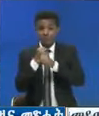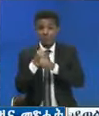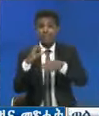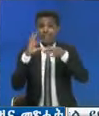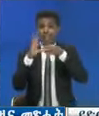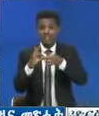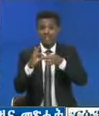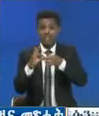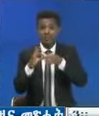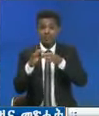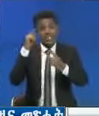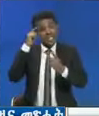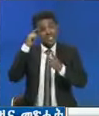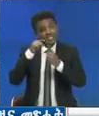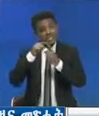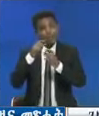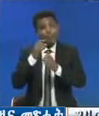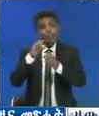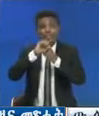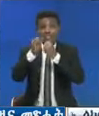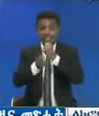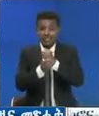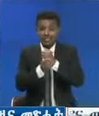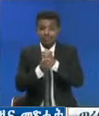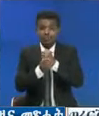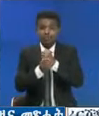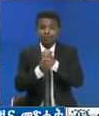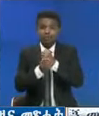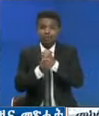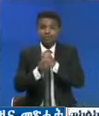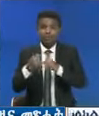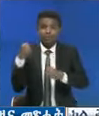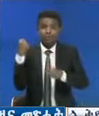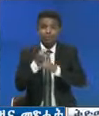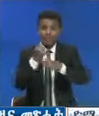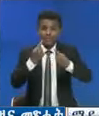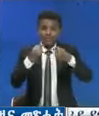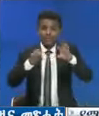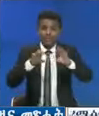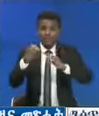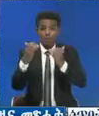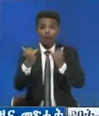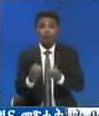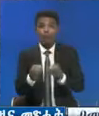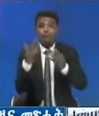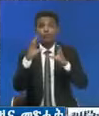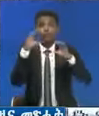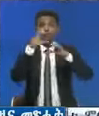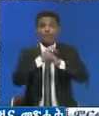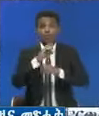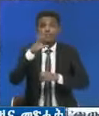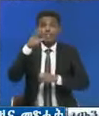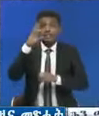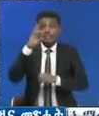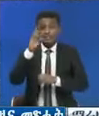በተያዘላቸው እቅድ መሰረት በሲአይፒ ቁጥሩ መሰረት ለመስራት ጥረት ተደርጓል። አሁን አብዛኞቹ ተጠናቀዋል። ወደ 78